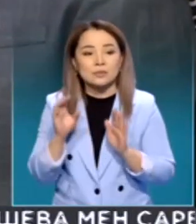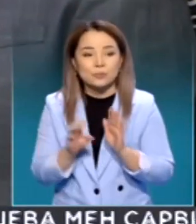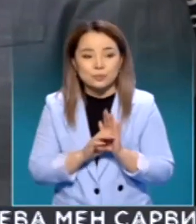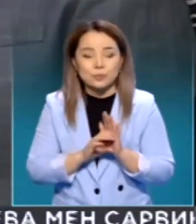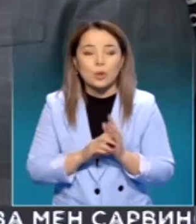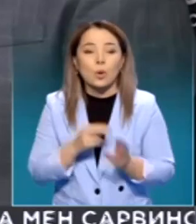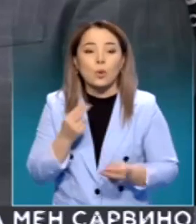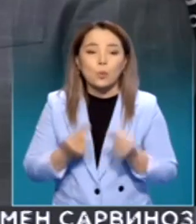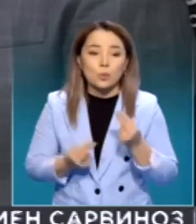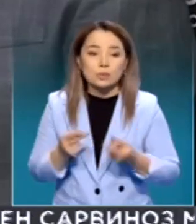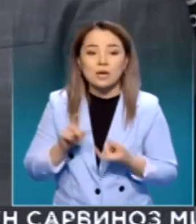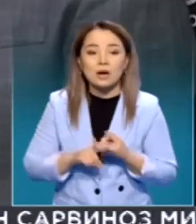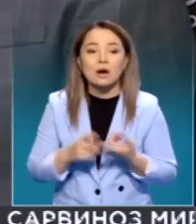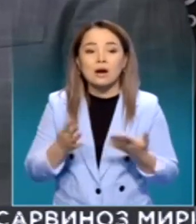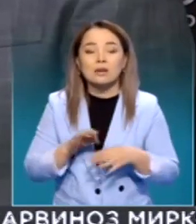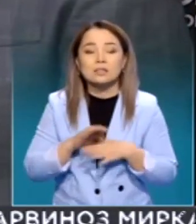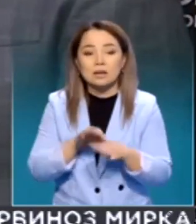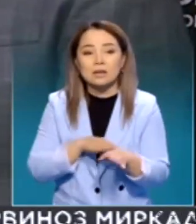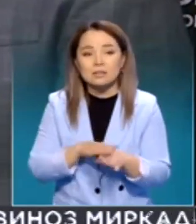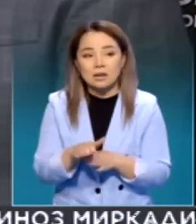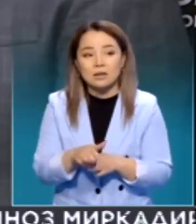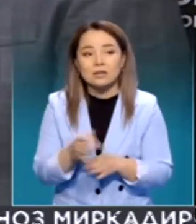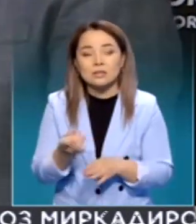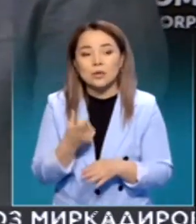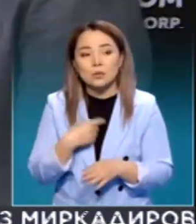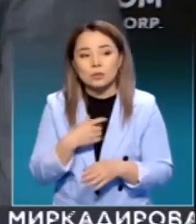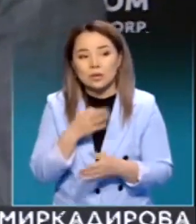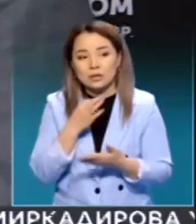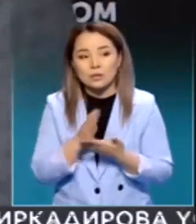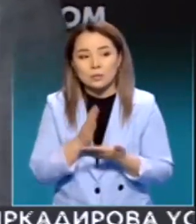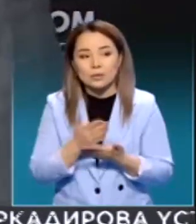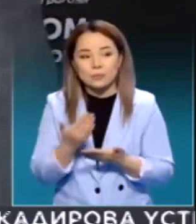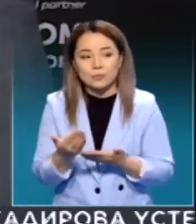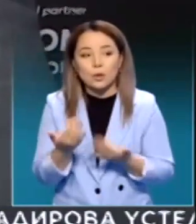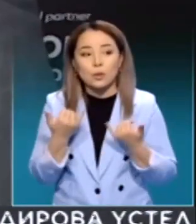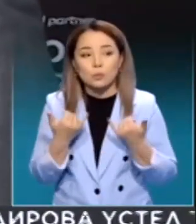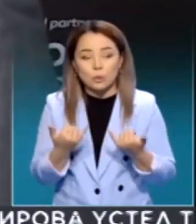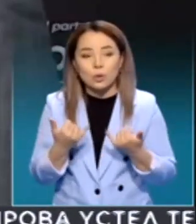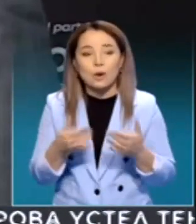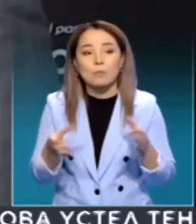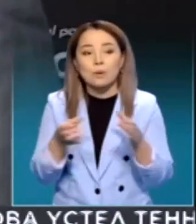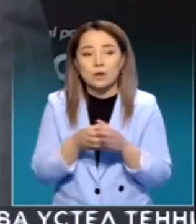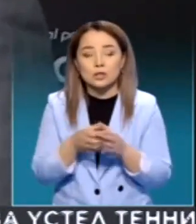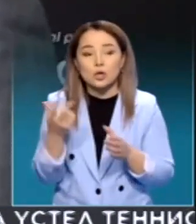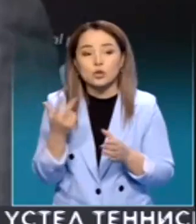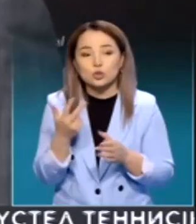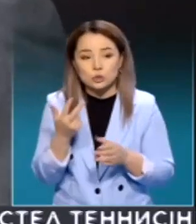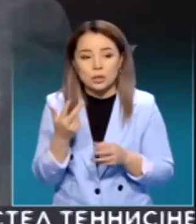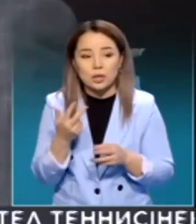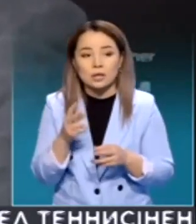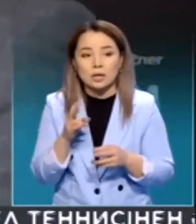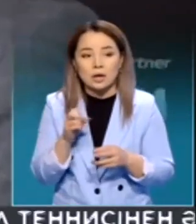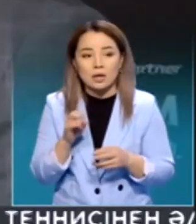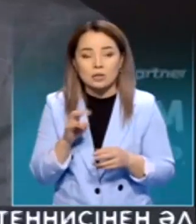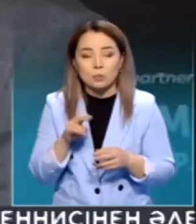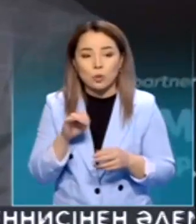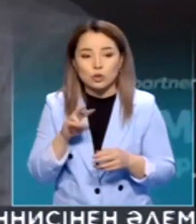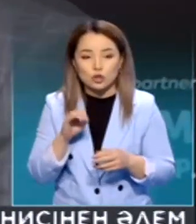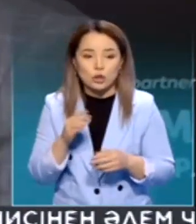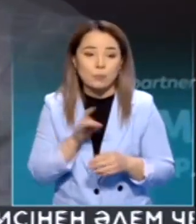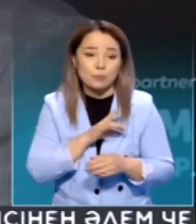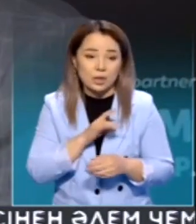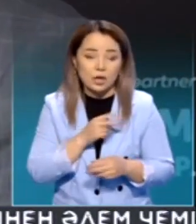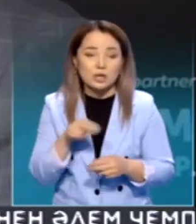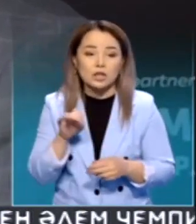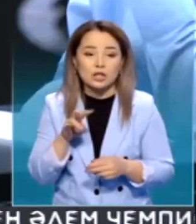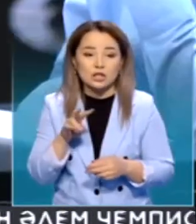жалпы ойын барысы қалай өтіп жатыр, басымдық кімде? Бүгін партия, үшінші партия, Ян Непомнище ақпен ойнап жатыр, Дин